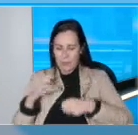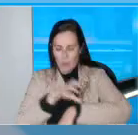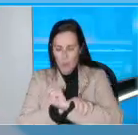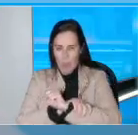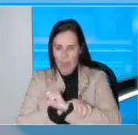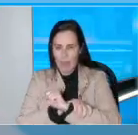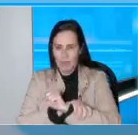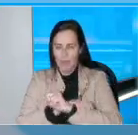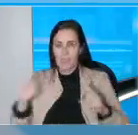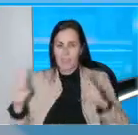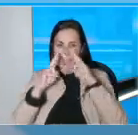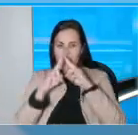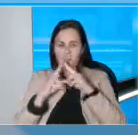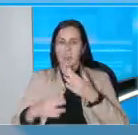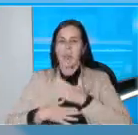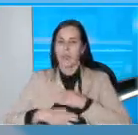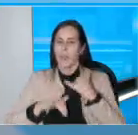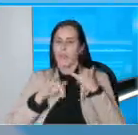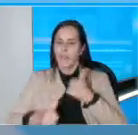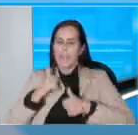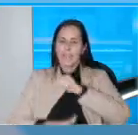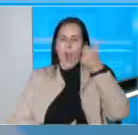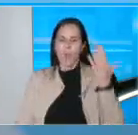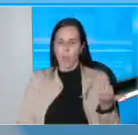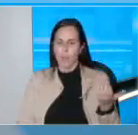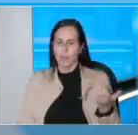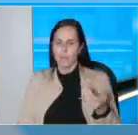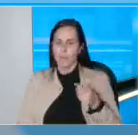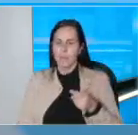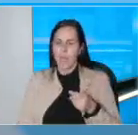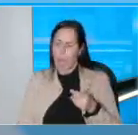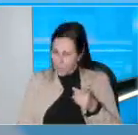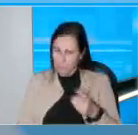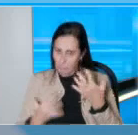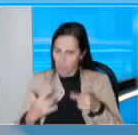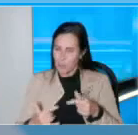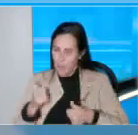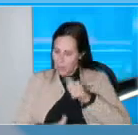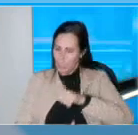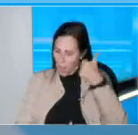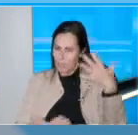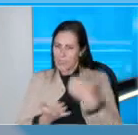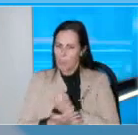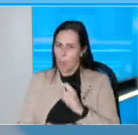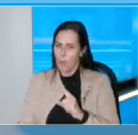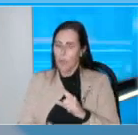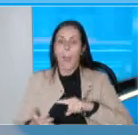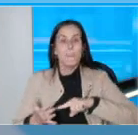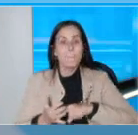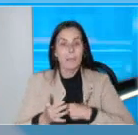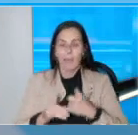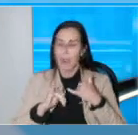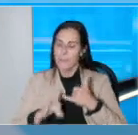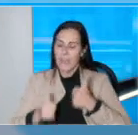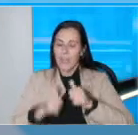מאז שהקטרים השתלטו, אנחנו נביא את ליגת האלופות. אז במוקדם ובמאוחר, ליגת האלופות תהיה אצלנו. והמטרה היא להביא